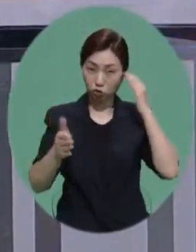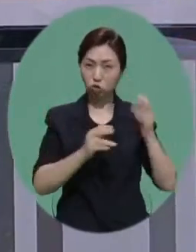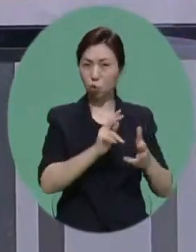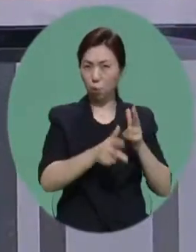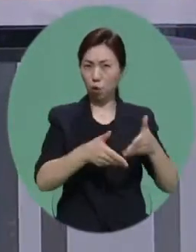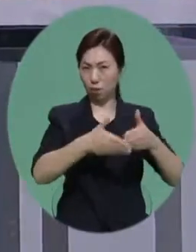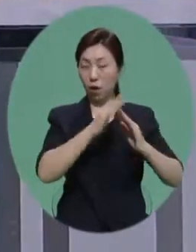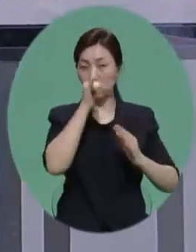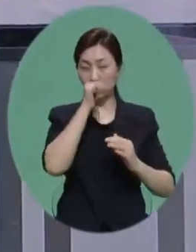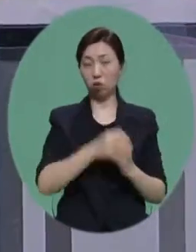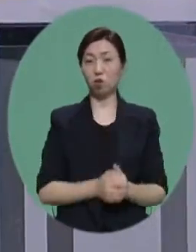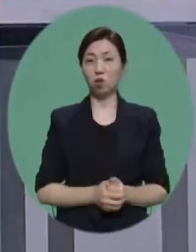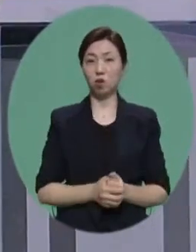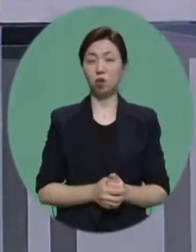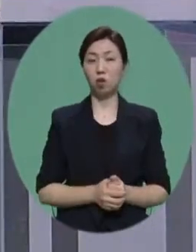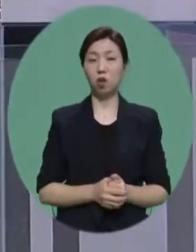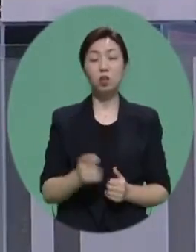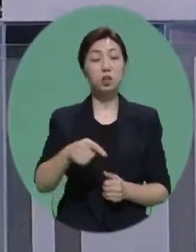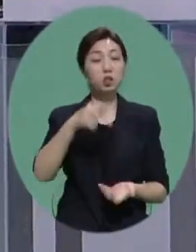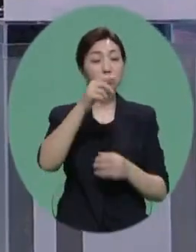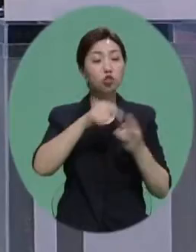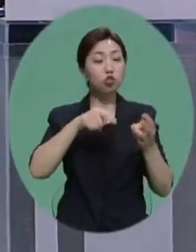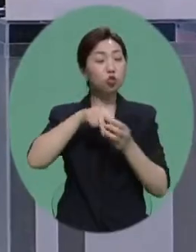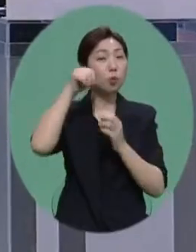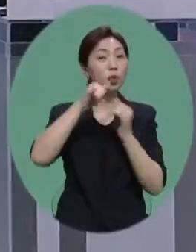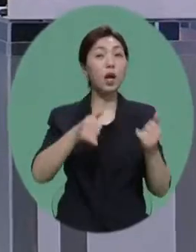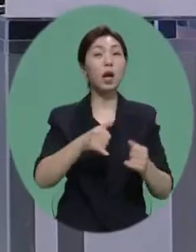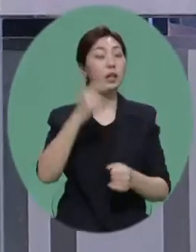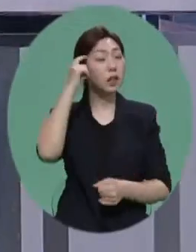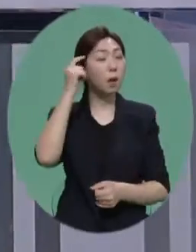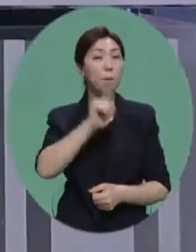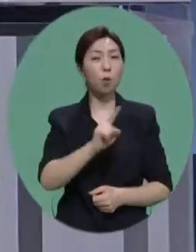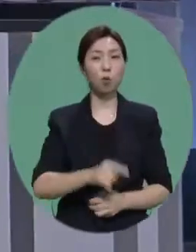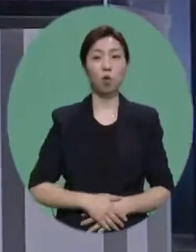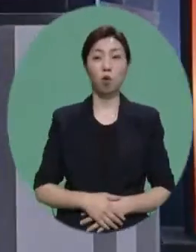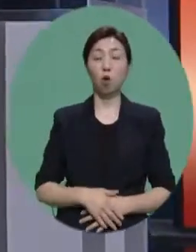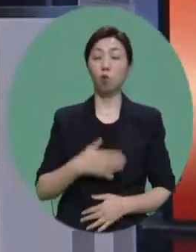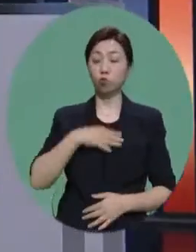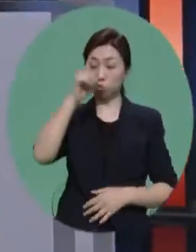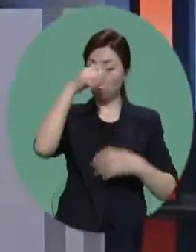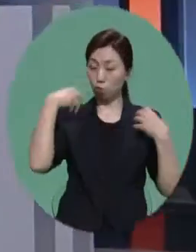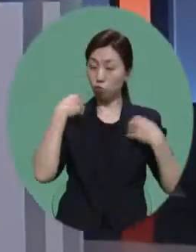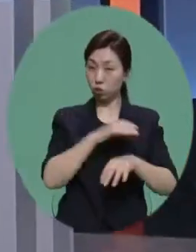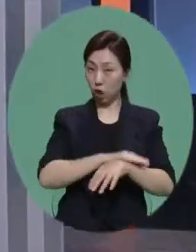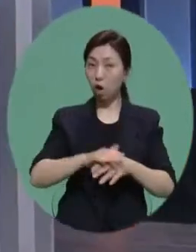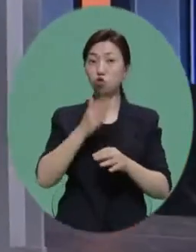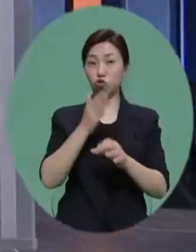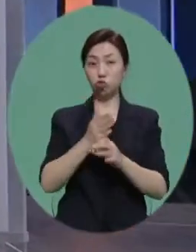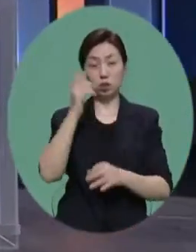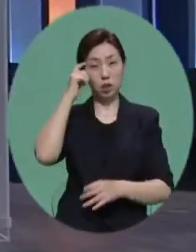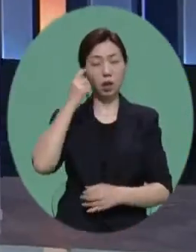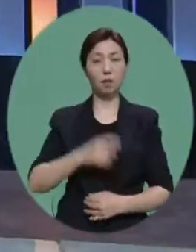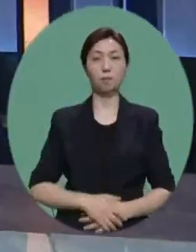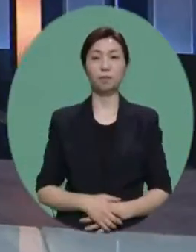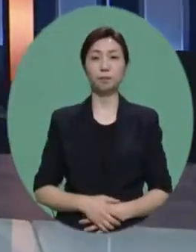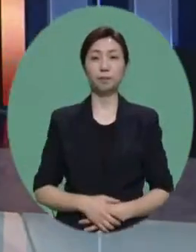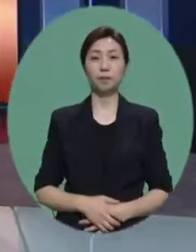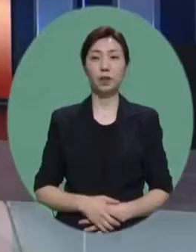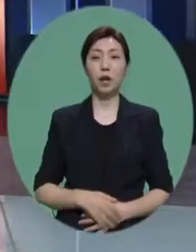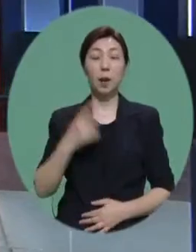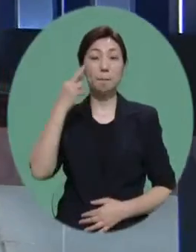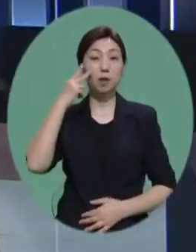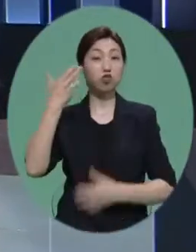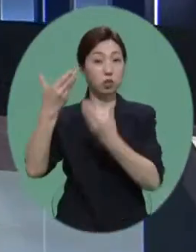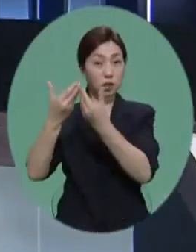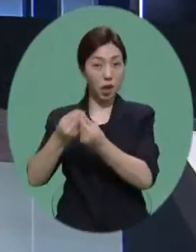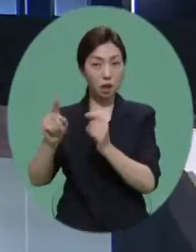하나라고 보고 있습니다 실제로 통계를 보면 미국 같으면 본격적으로 이 정책을 하면서